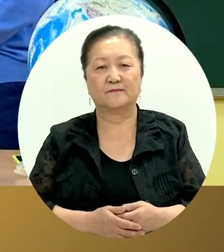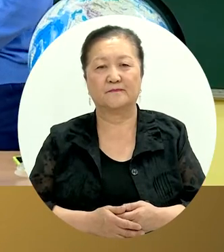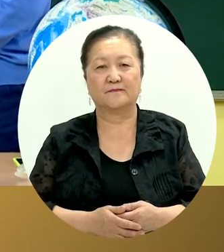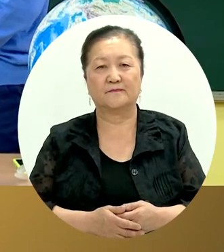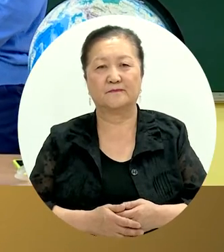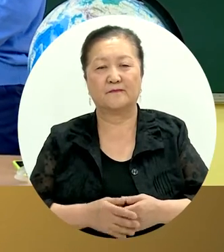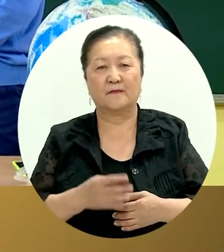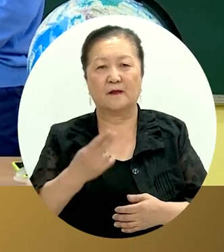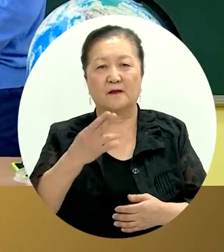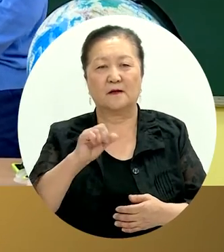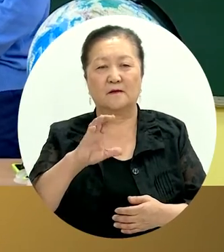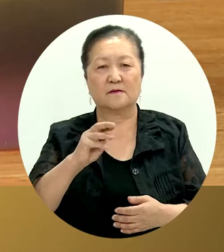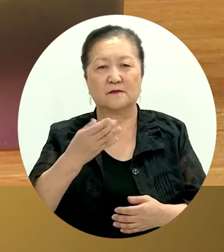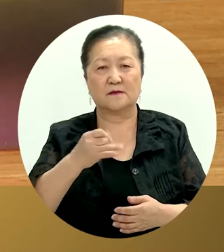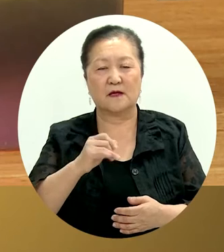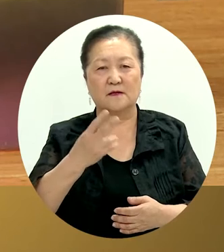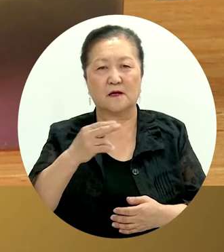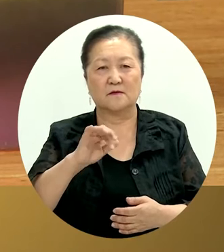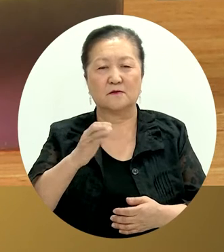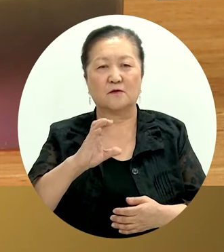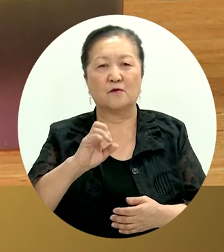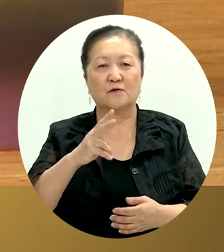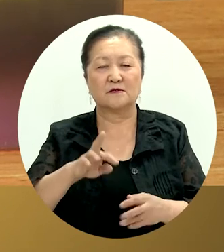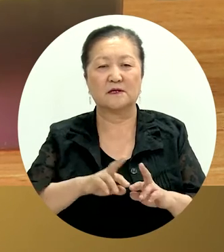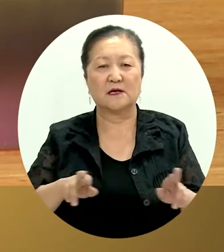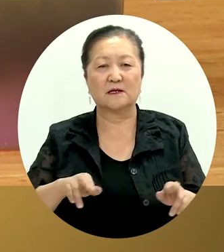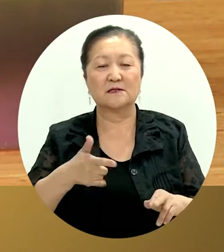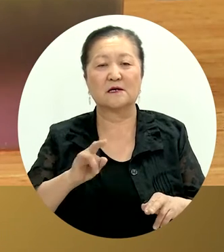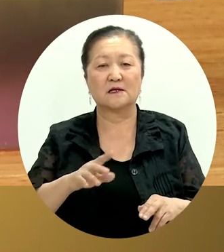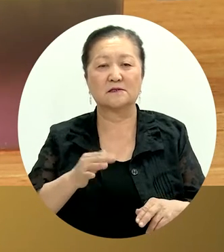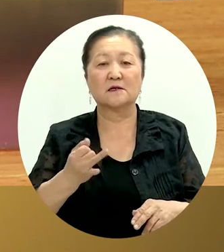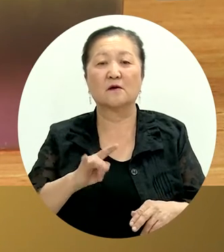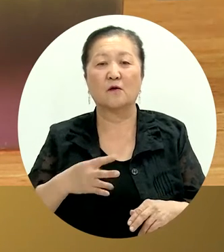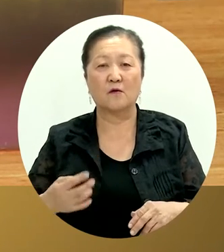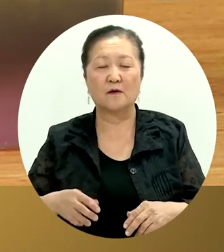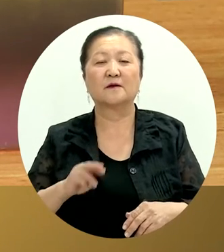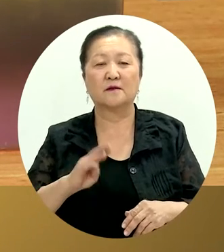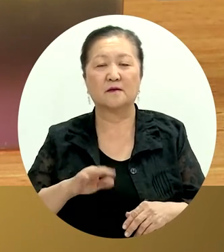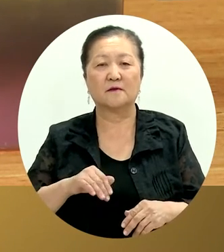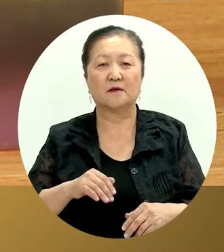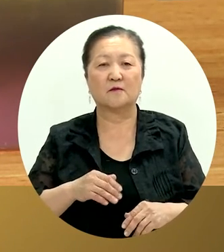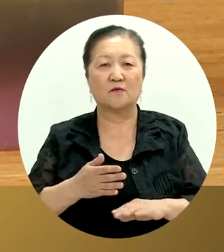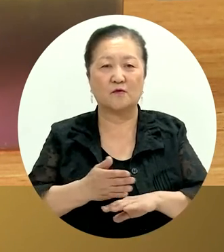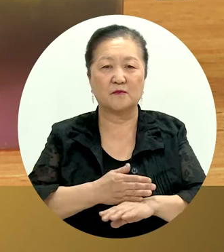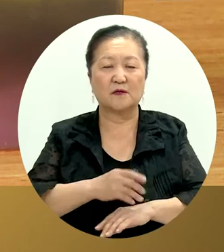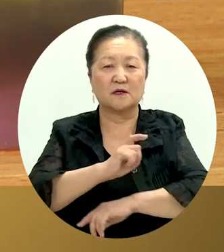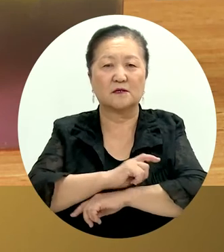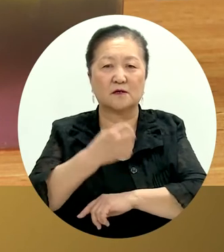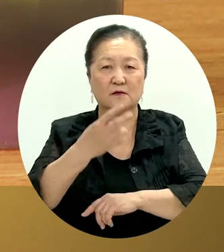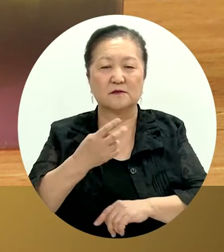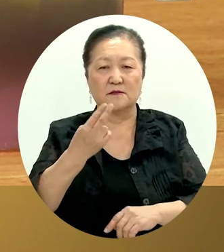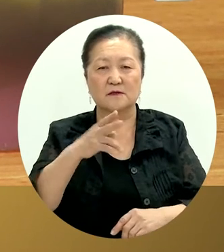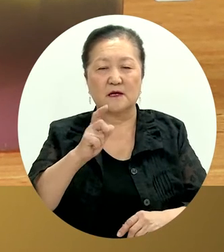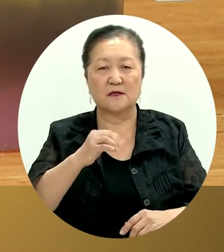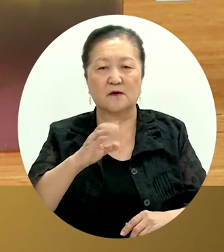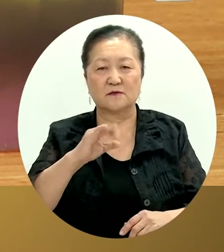Багш одоо тэгэхээр энэ давстай давсгүй ус маань ялгарч гарч ирнэ гэсэн үг тийм ээ? Тийм. Тэгэхээр мэдээж бид нар урдны хичээл төр өгсөн тийм. Далаа усны